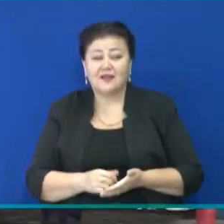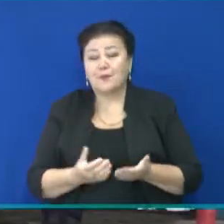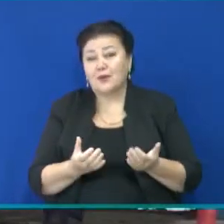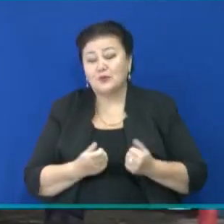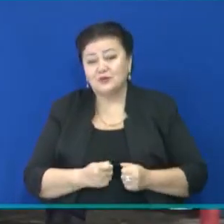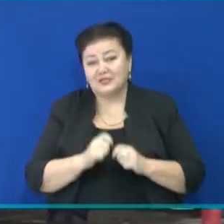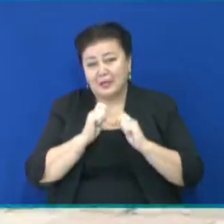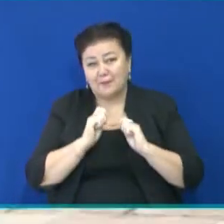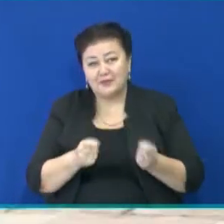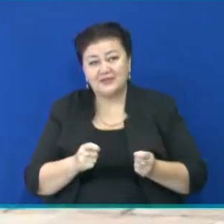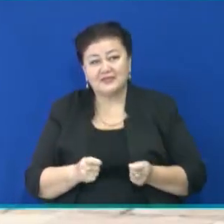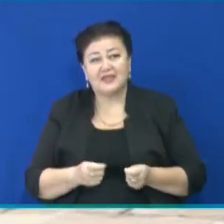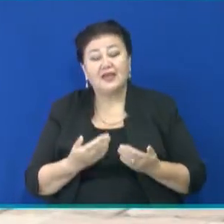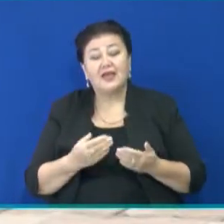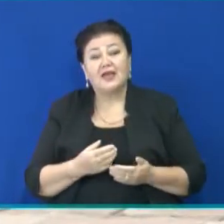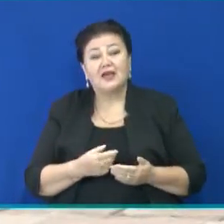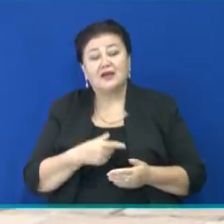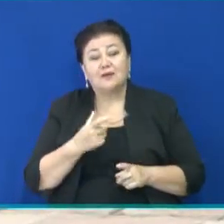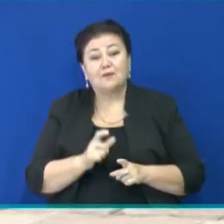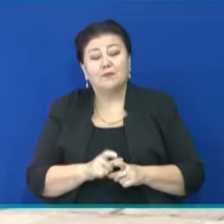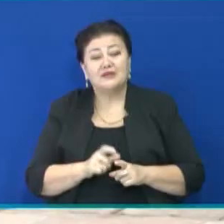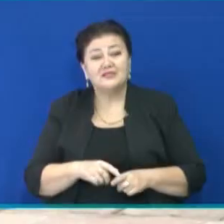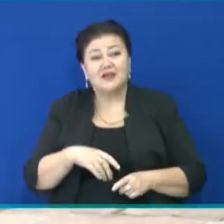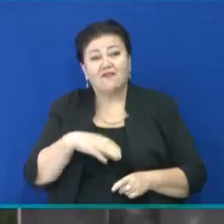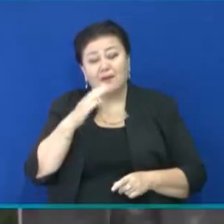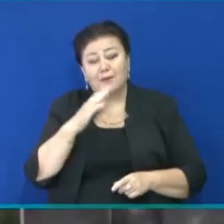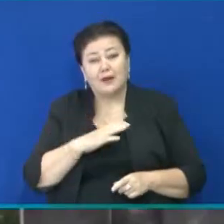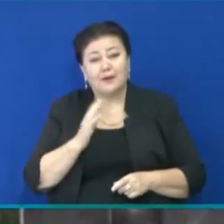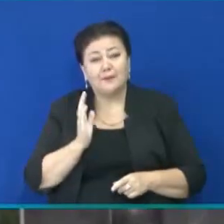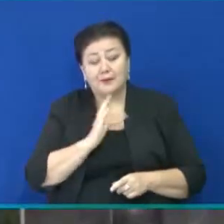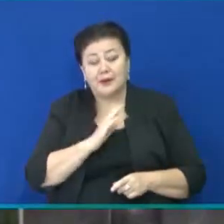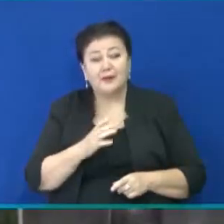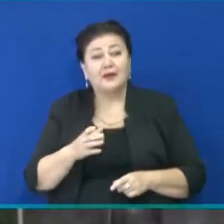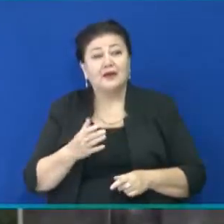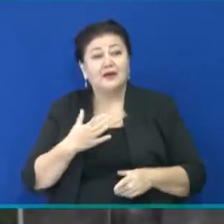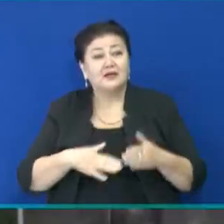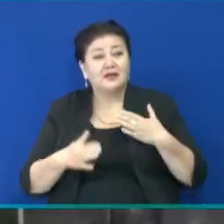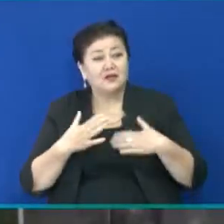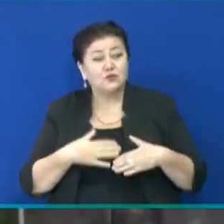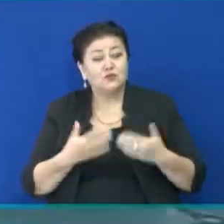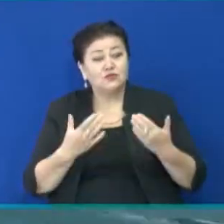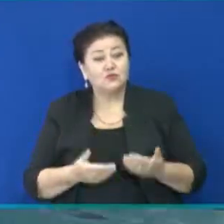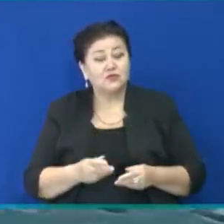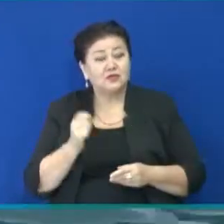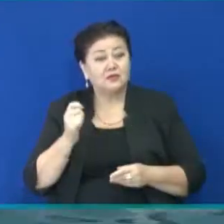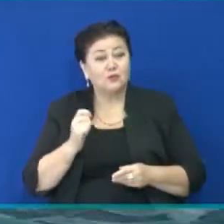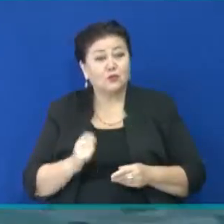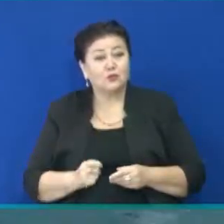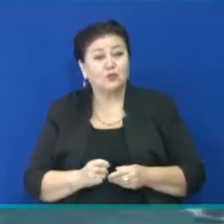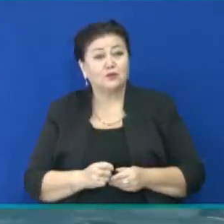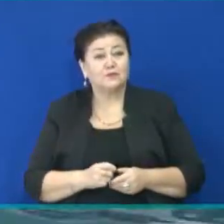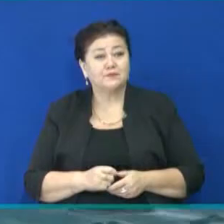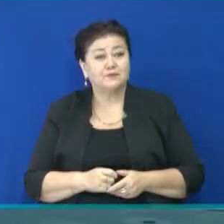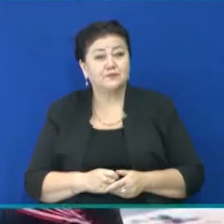ата-аналардың айтуынша, бұл шара өскелең ұрпаққа үлкен сабақ. Алғашқы көмек көрсету шараларынан хабардар болу артық етпейтіндігін